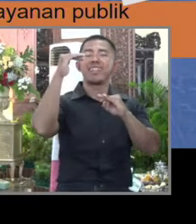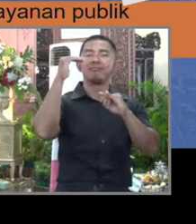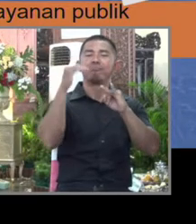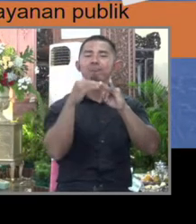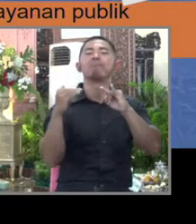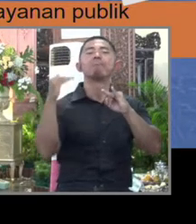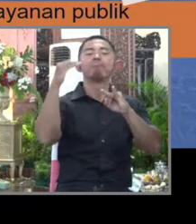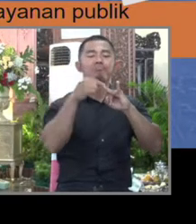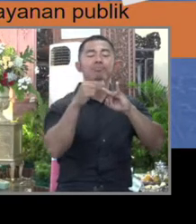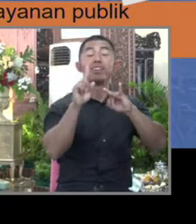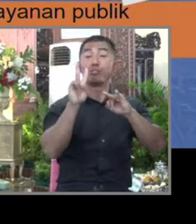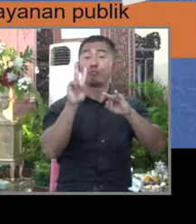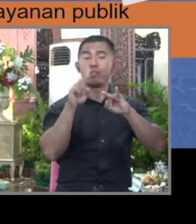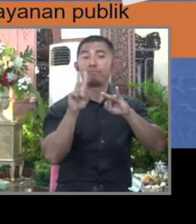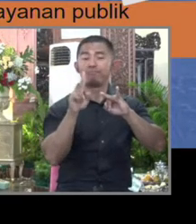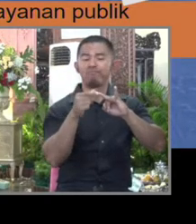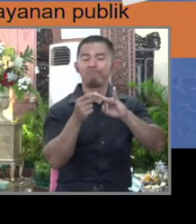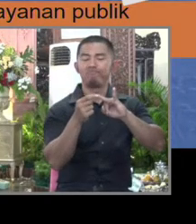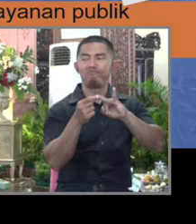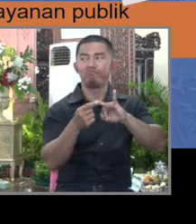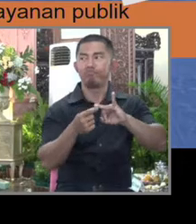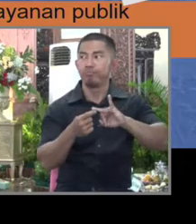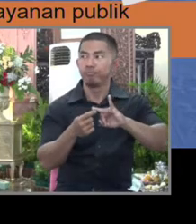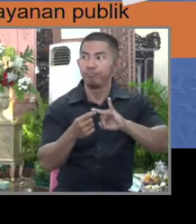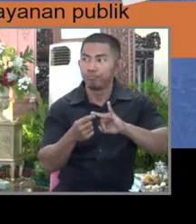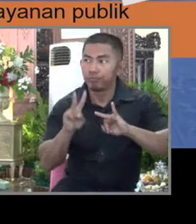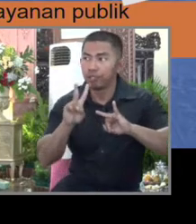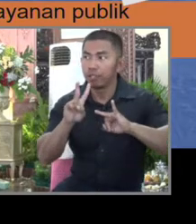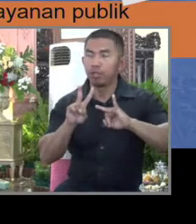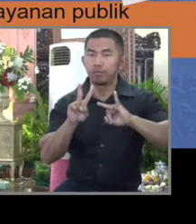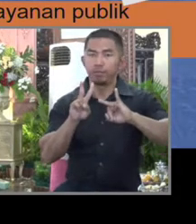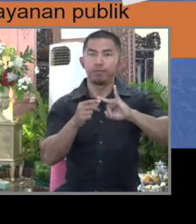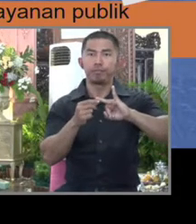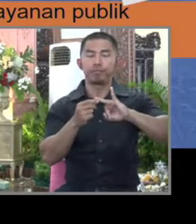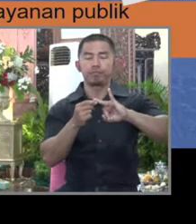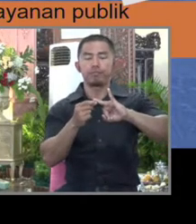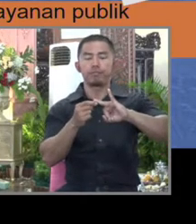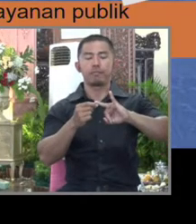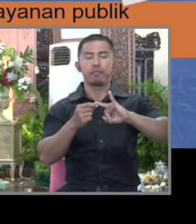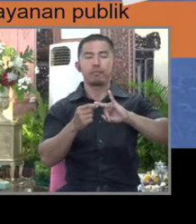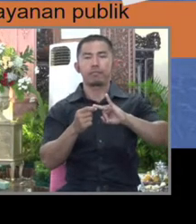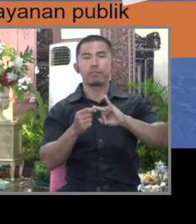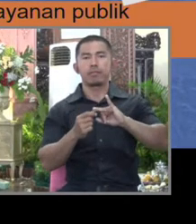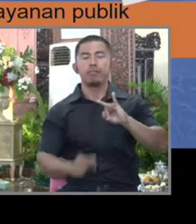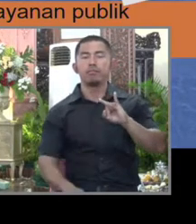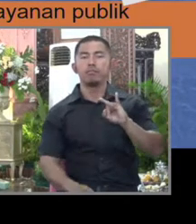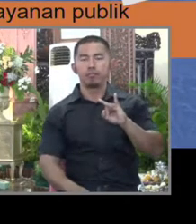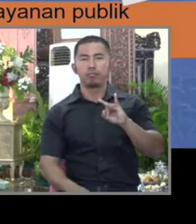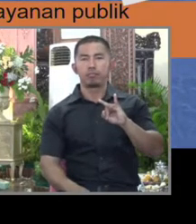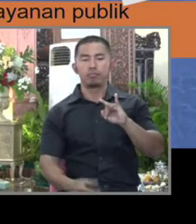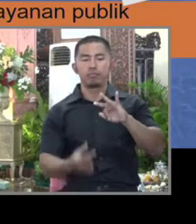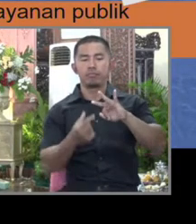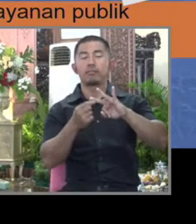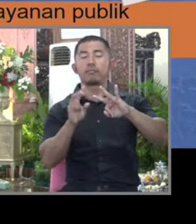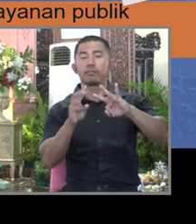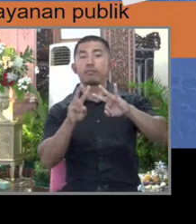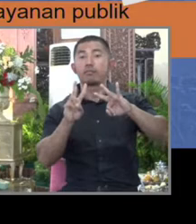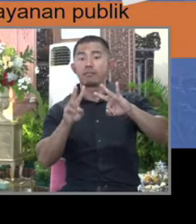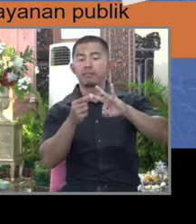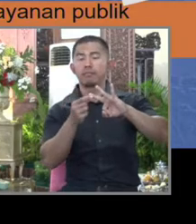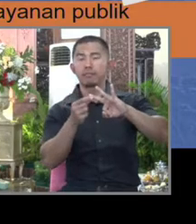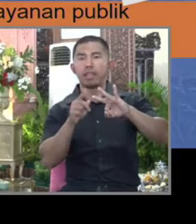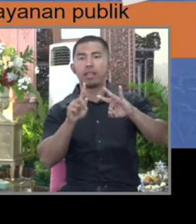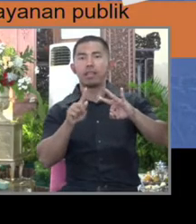potensi lokal dengan memperkuat memperhatikan lingkungan hidup sembilan yang ketiga daftar